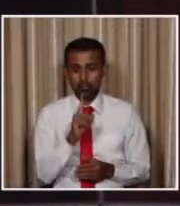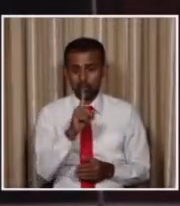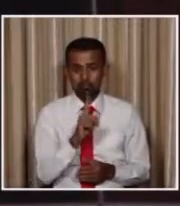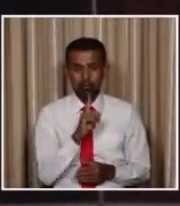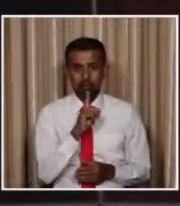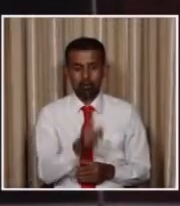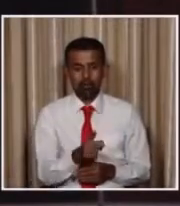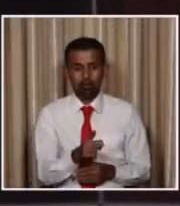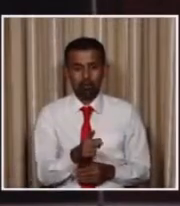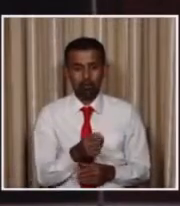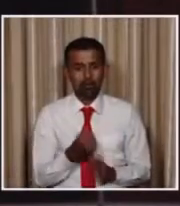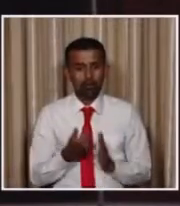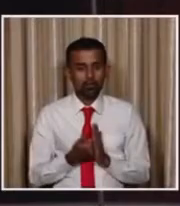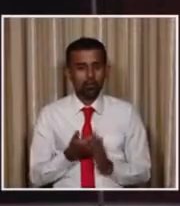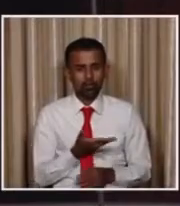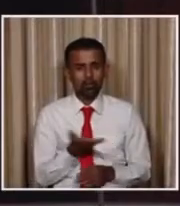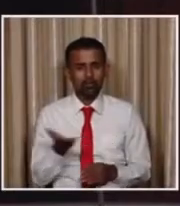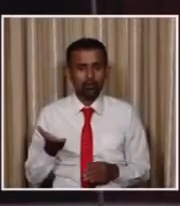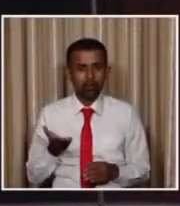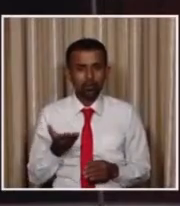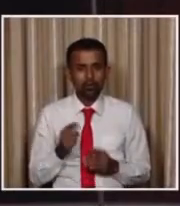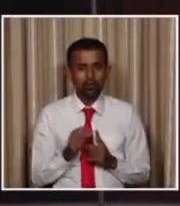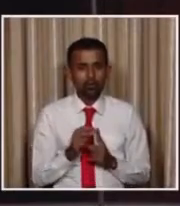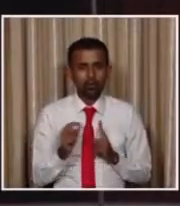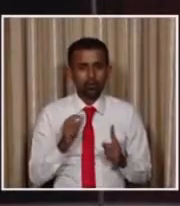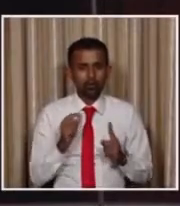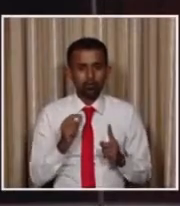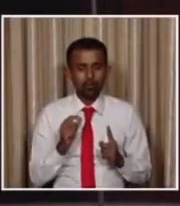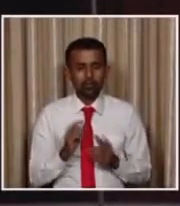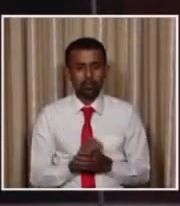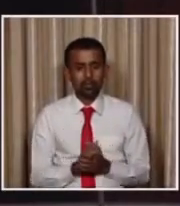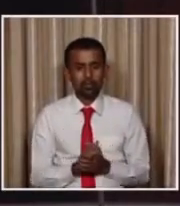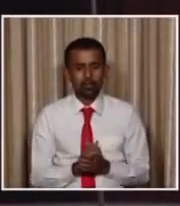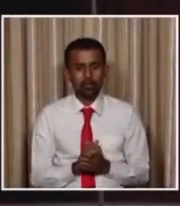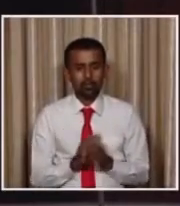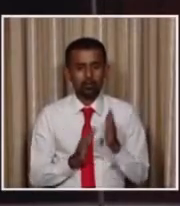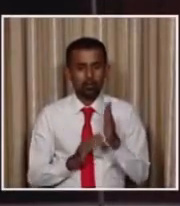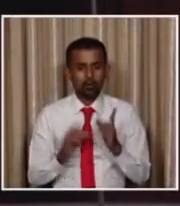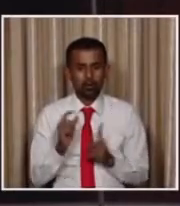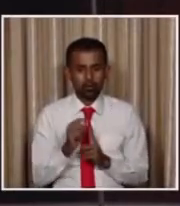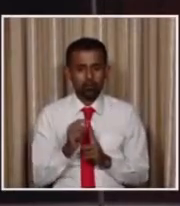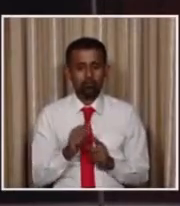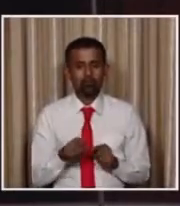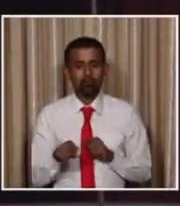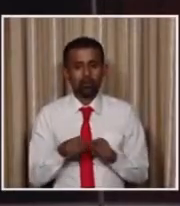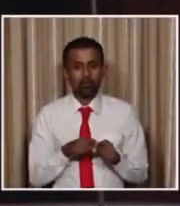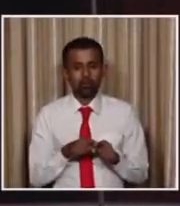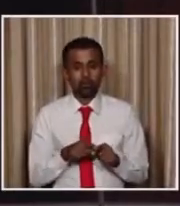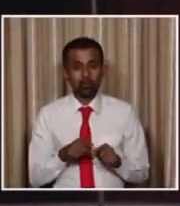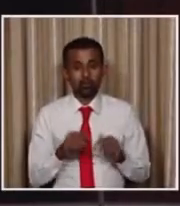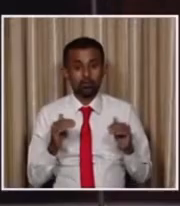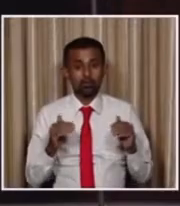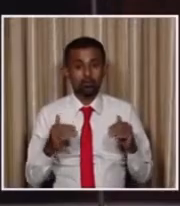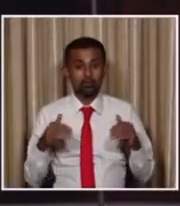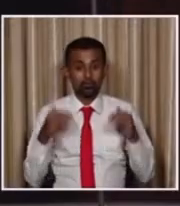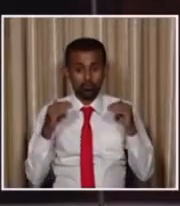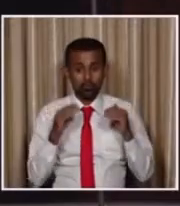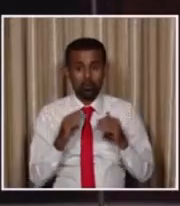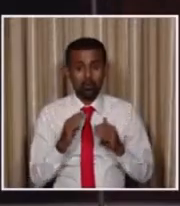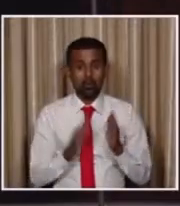kiyannada ona me gauravaniya sabawedi me parlimenthuwe amathyawarun widihata jyestha amathyawarun